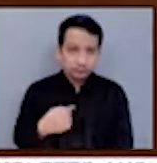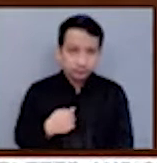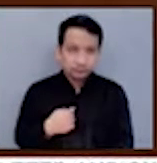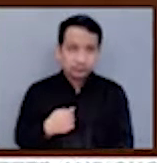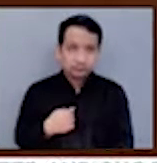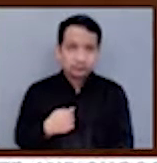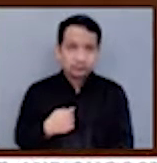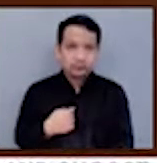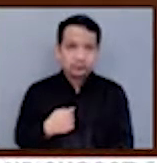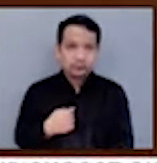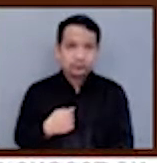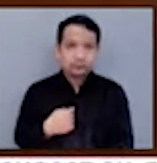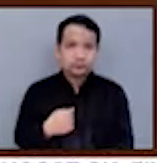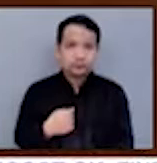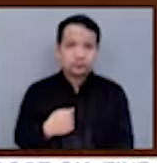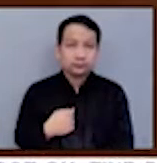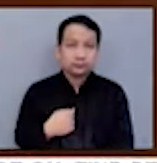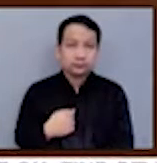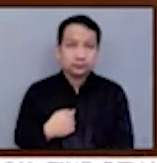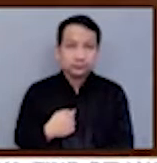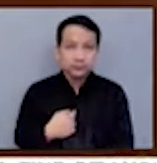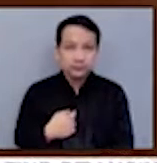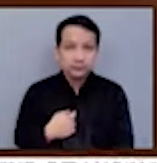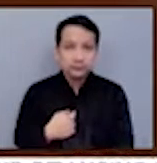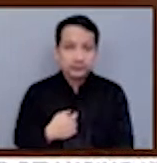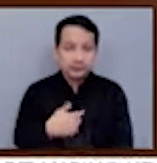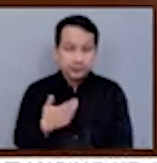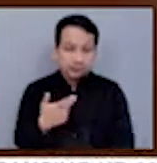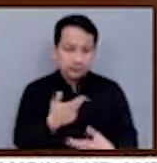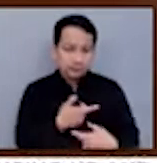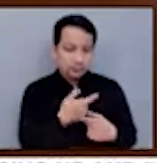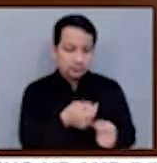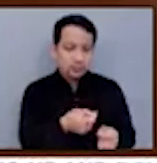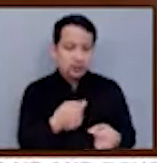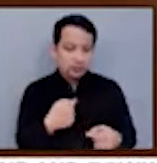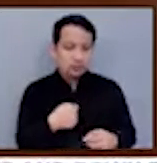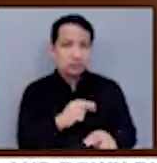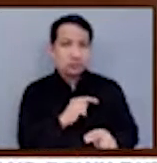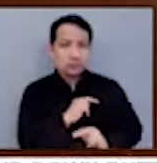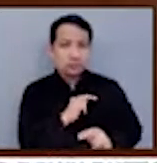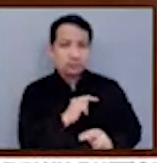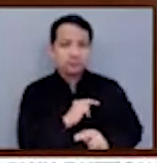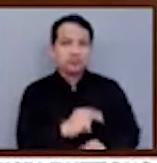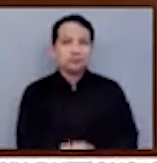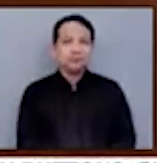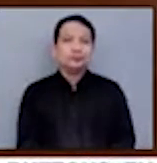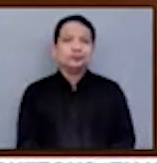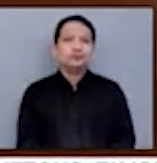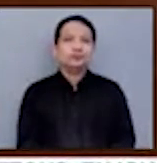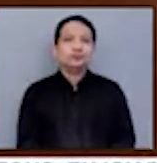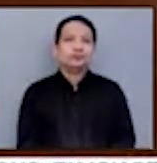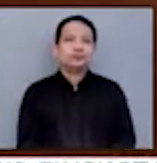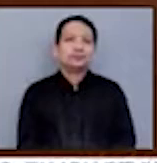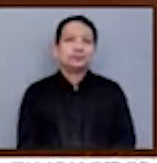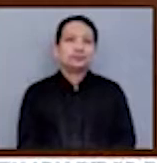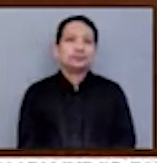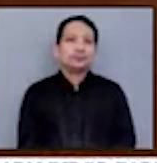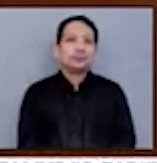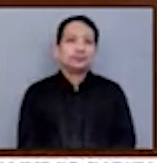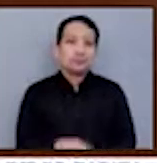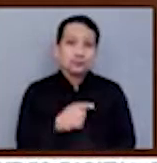I have complete trust in our Navy. And if this is what they